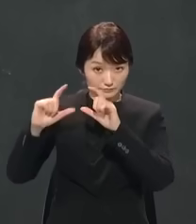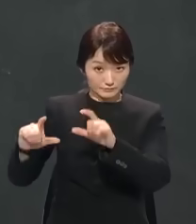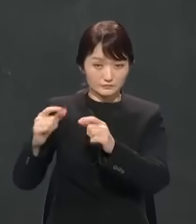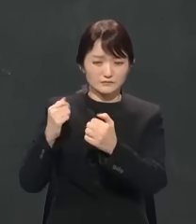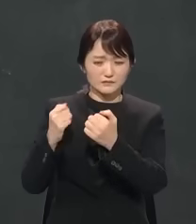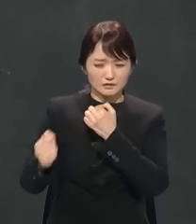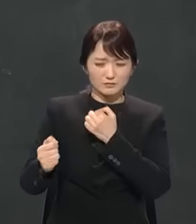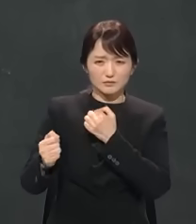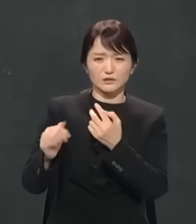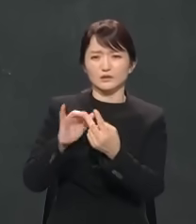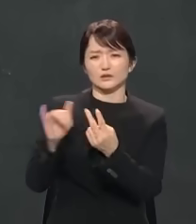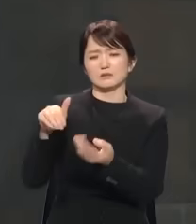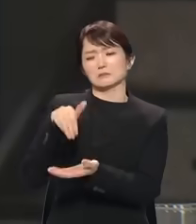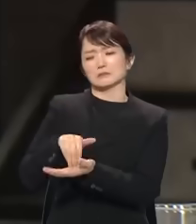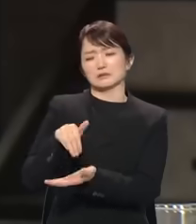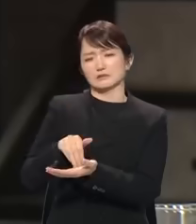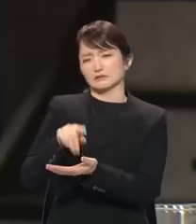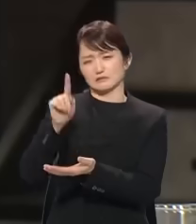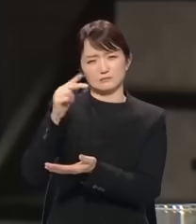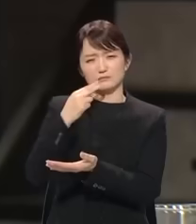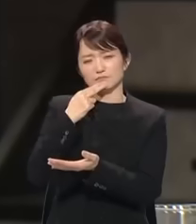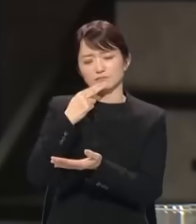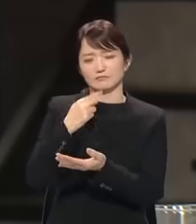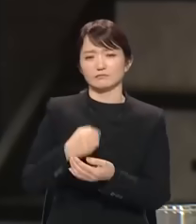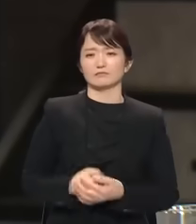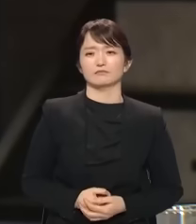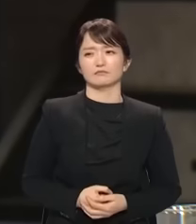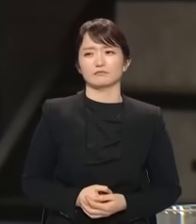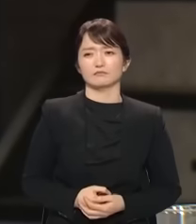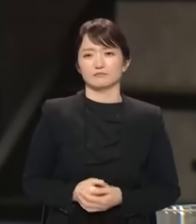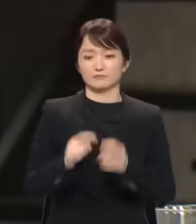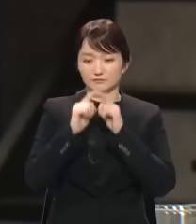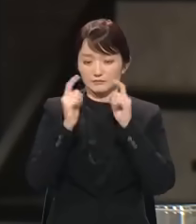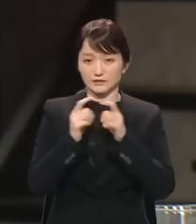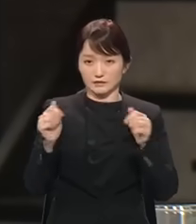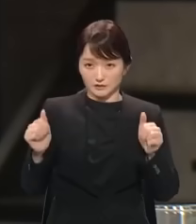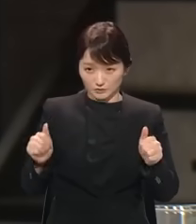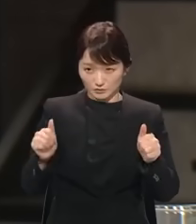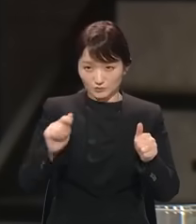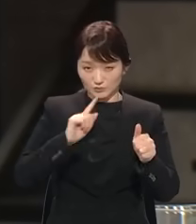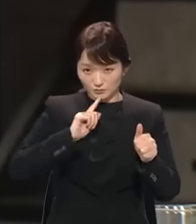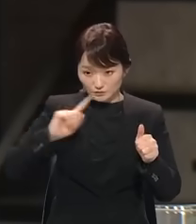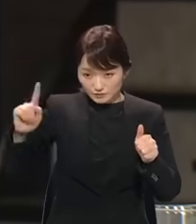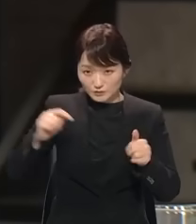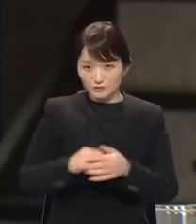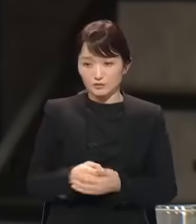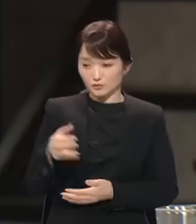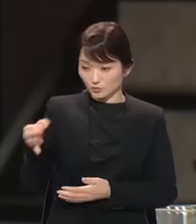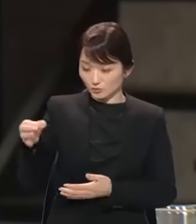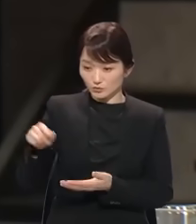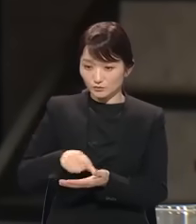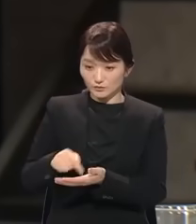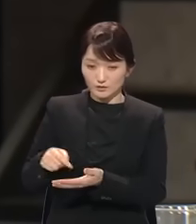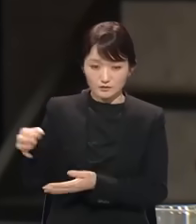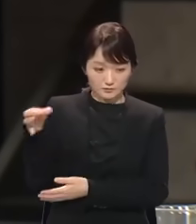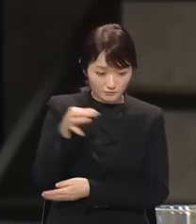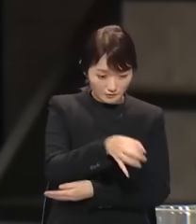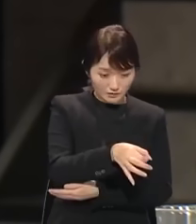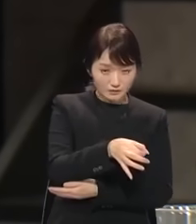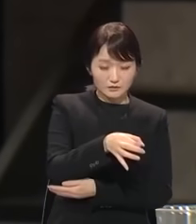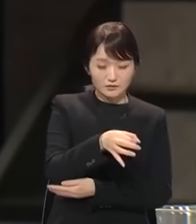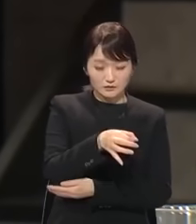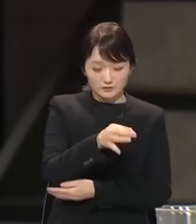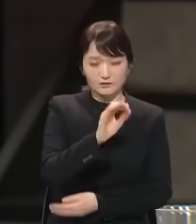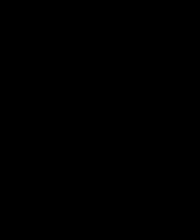이렇게 반성을 하지 않는 어이 상대에 대해서 민사 소송을 통해서이 금전적으로 배상할 수 있는 그런 기회가